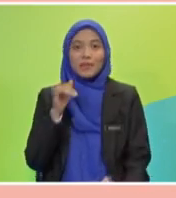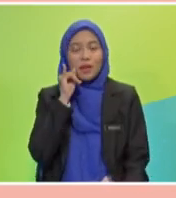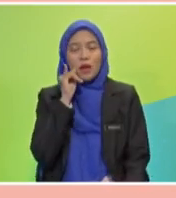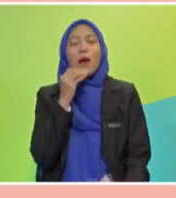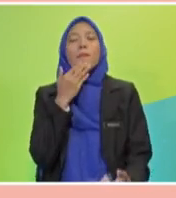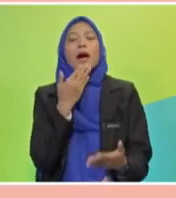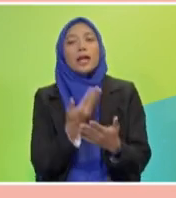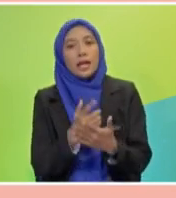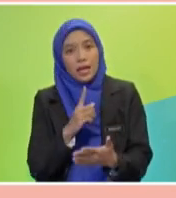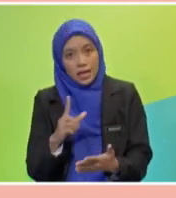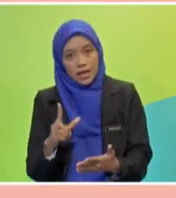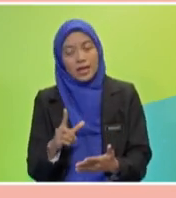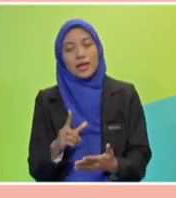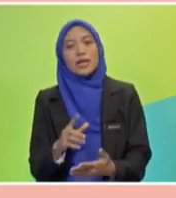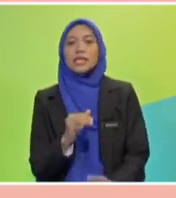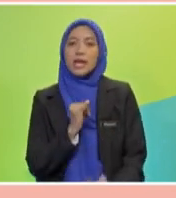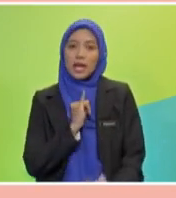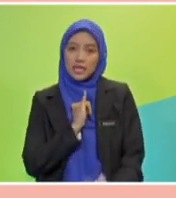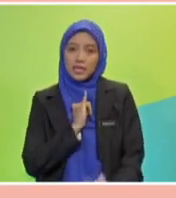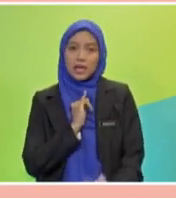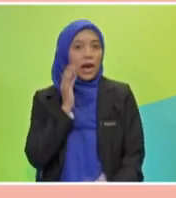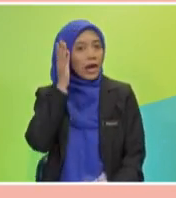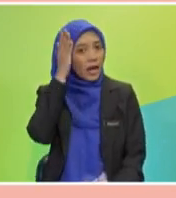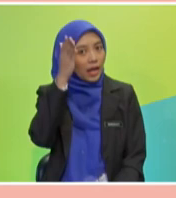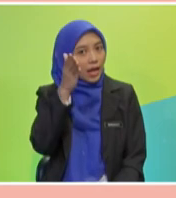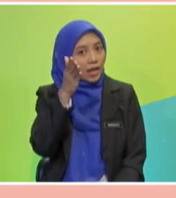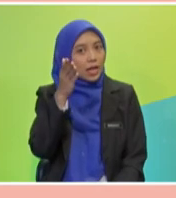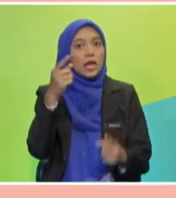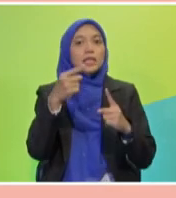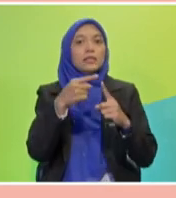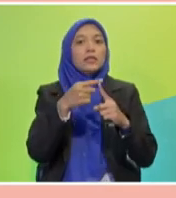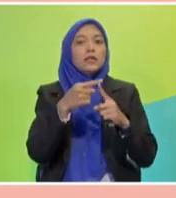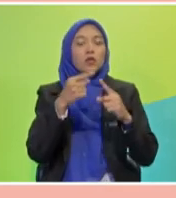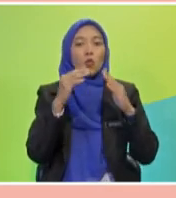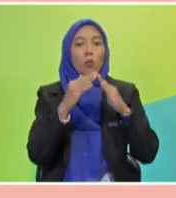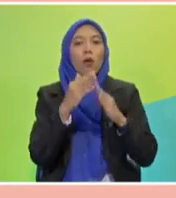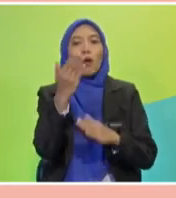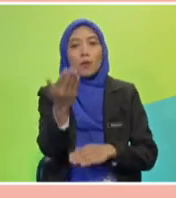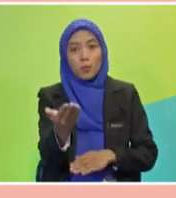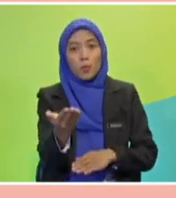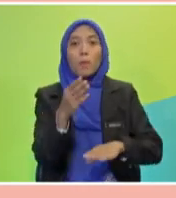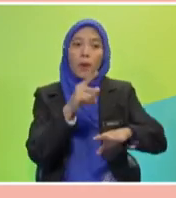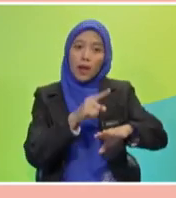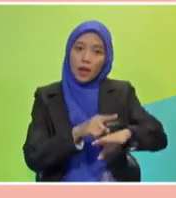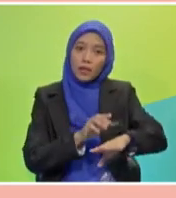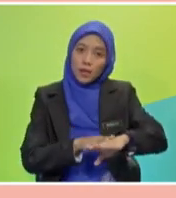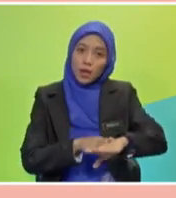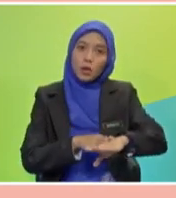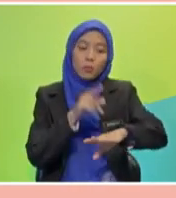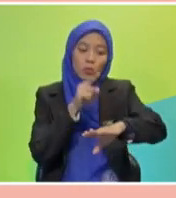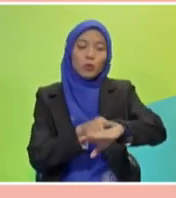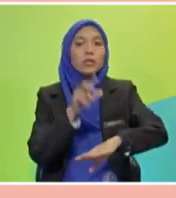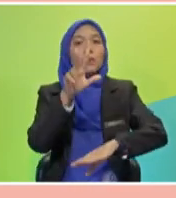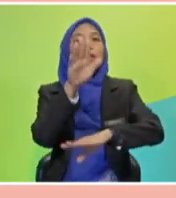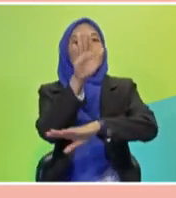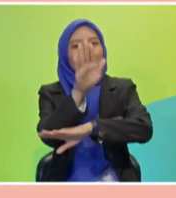Baiklah Cassandra, saya akan ke rumah kamu pada pukul 3